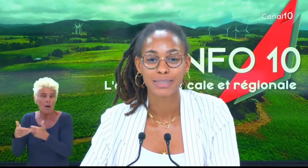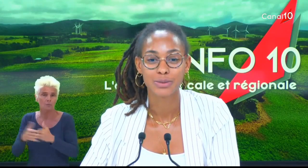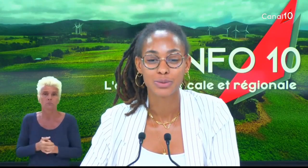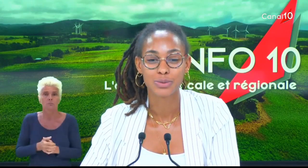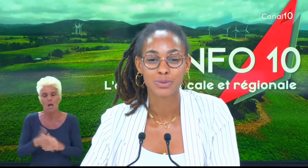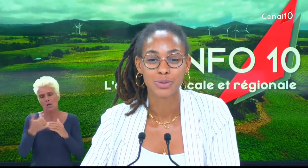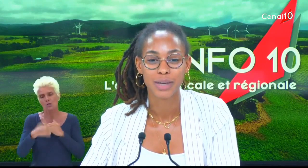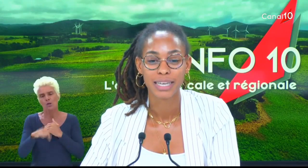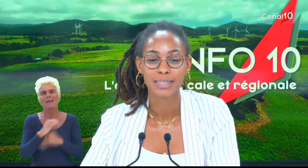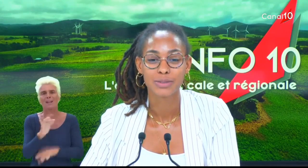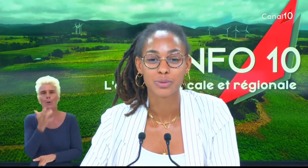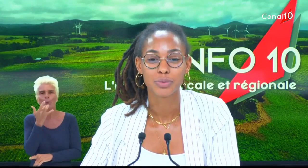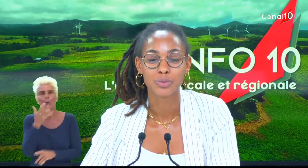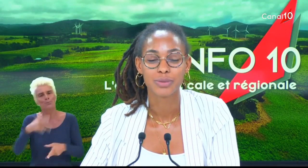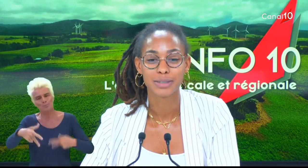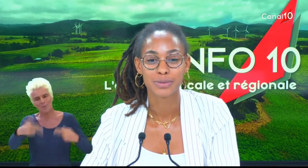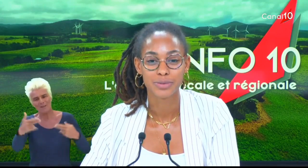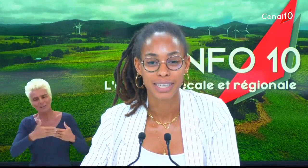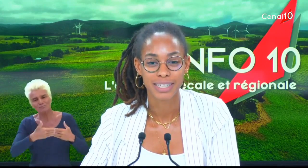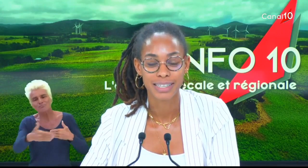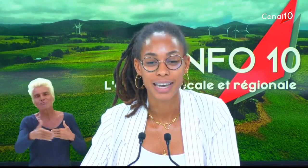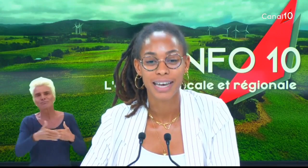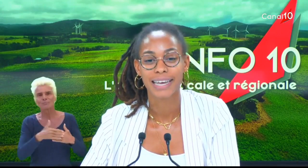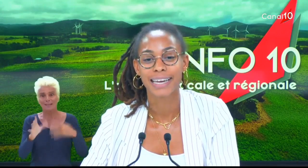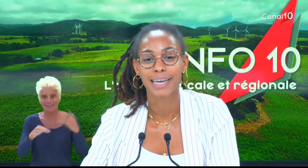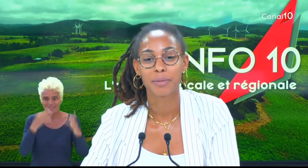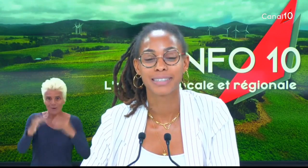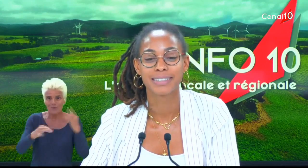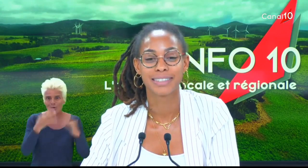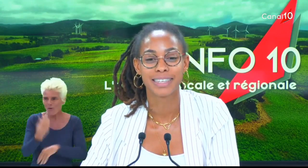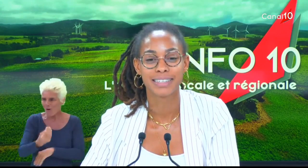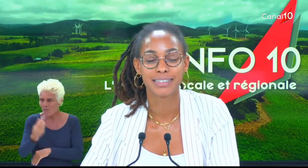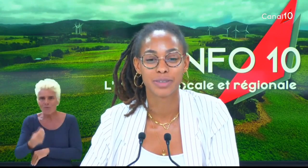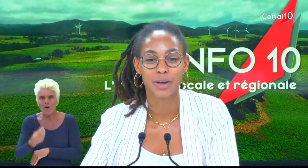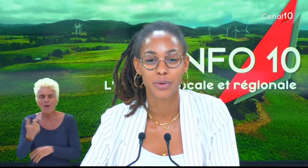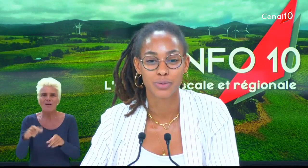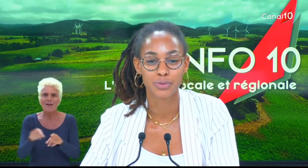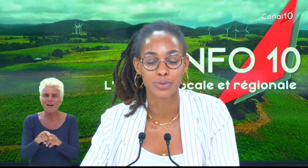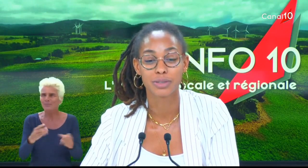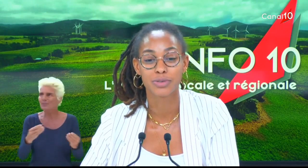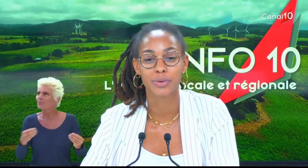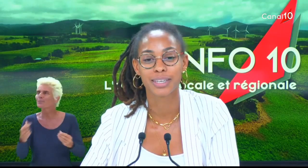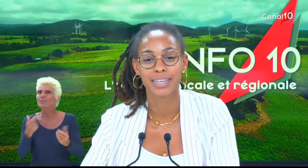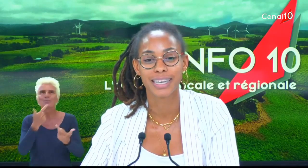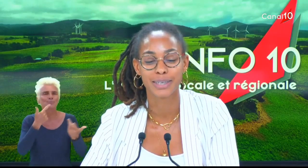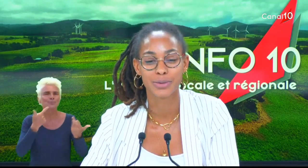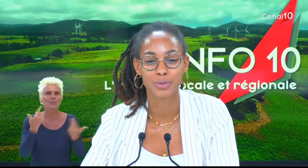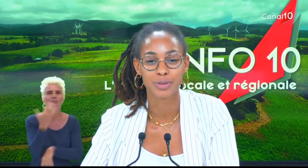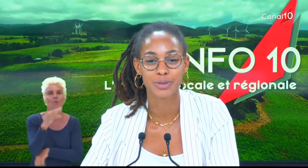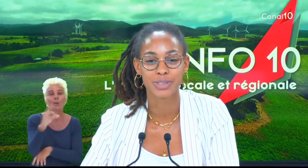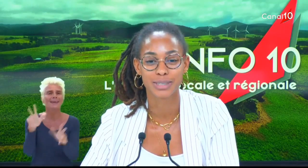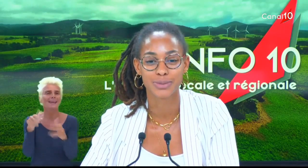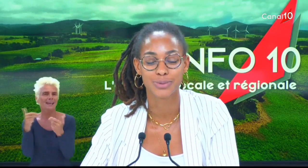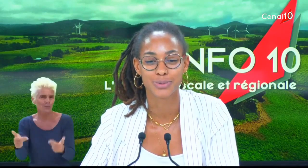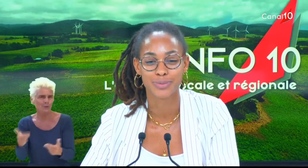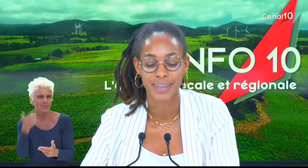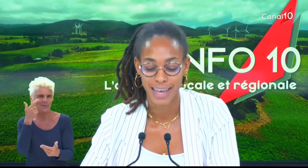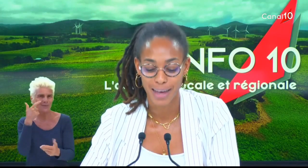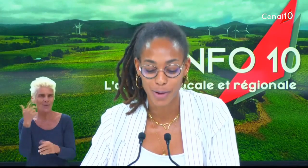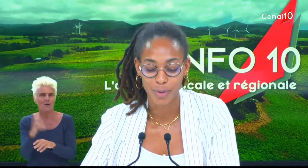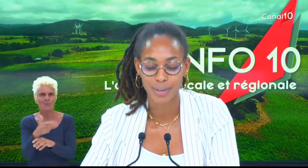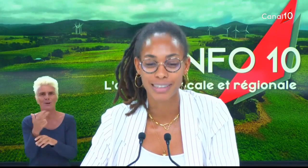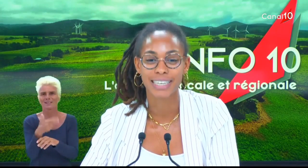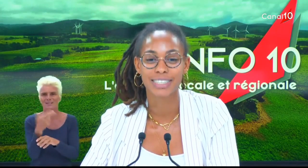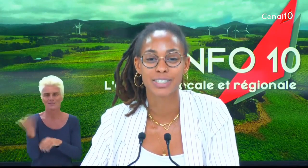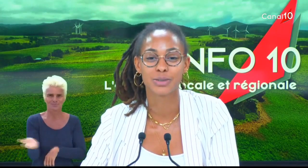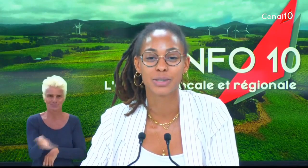Semaine du Goût ils ont pu découvrir et réapprécier les différents goûts des fruits et légumes de chez nous